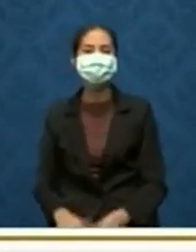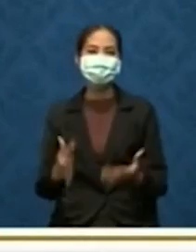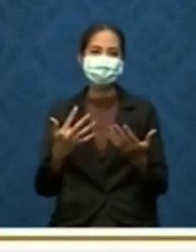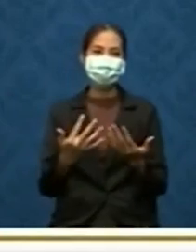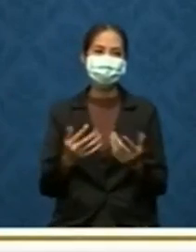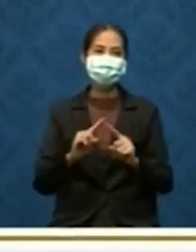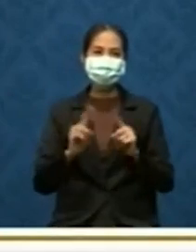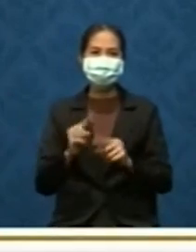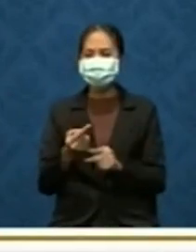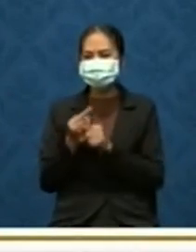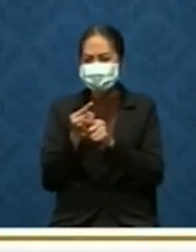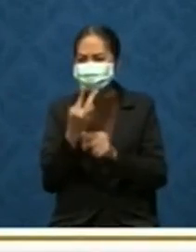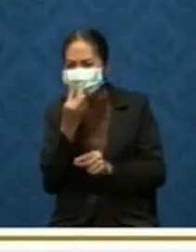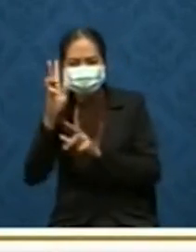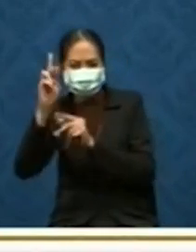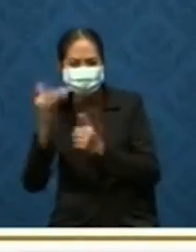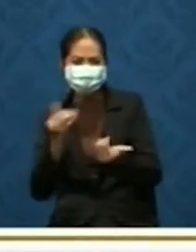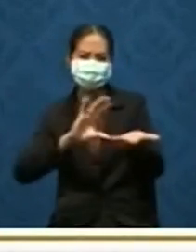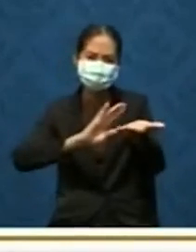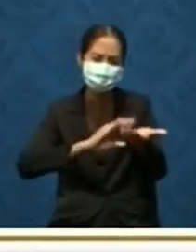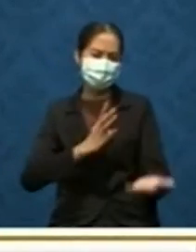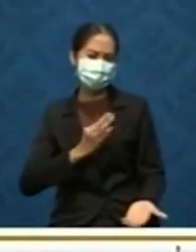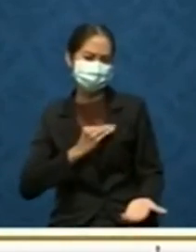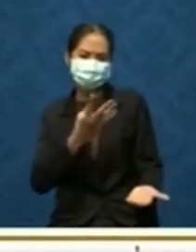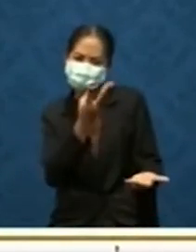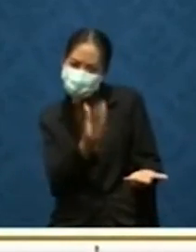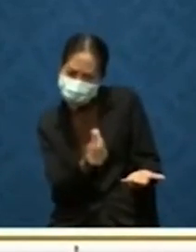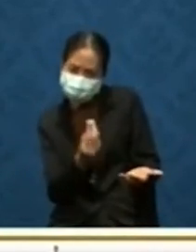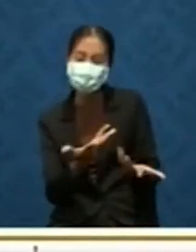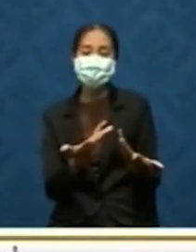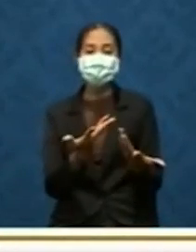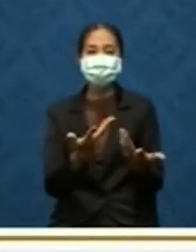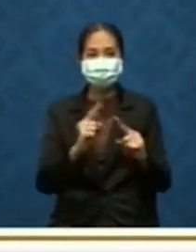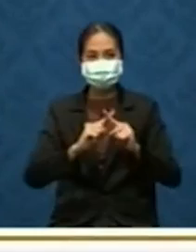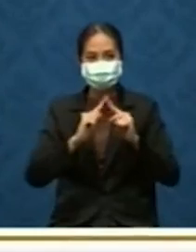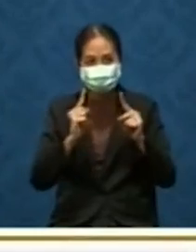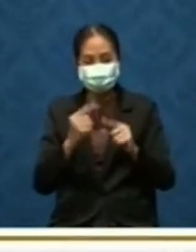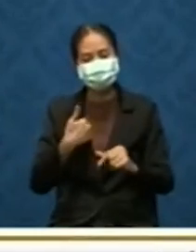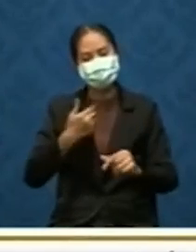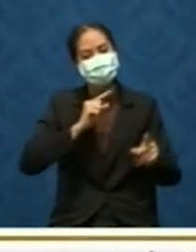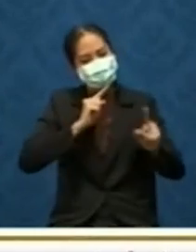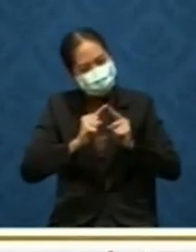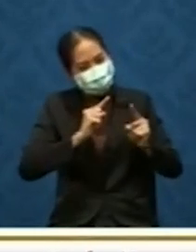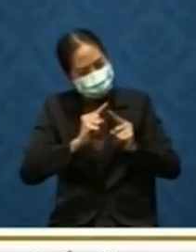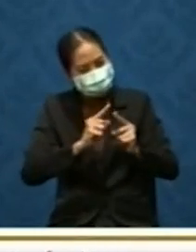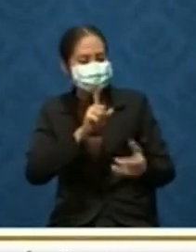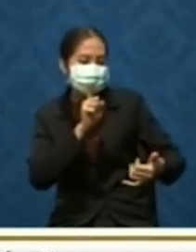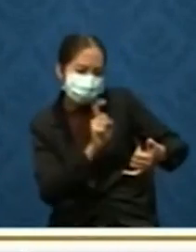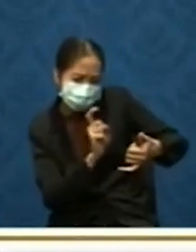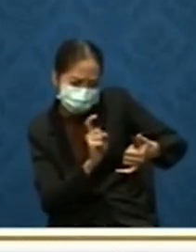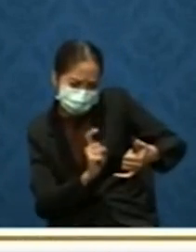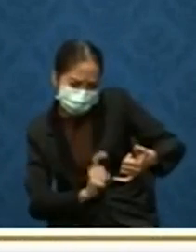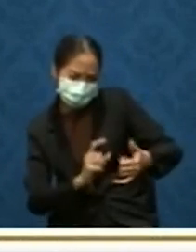ไม่ใช่แค่ตามหน้าสื่อว่าชีพจรของทั้งสองเป็นอย่างไรแล้วแต่มีการได้เป็นการพูดคุยและไม่มีการถามไถ่